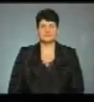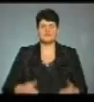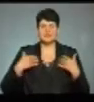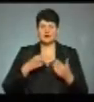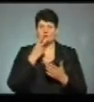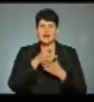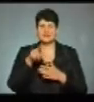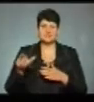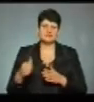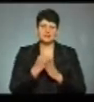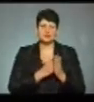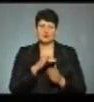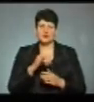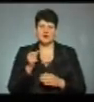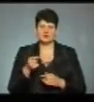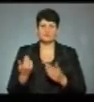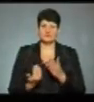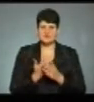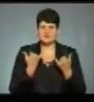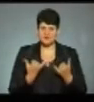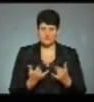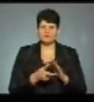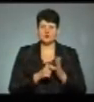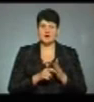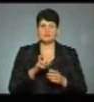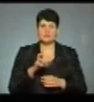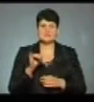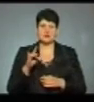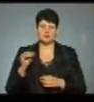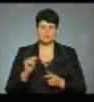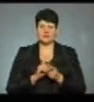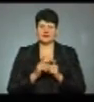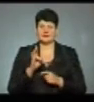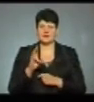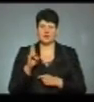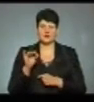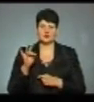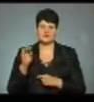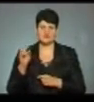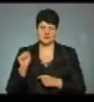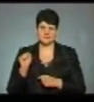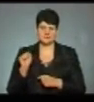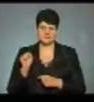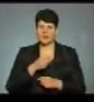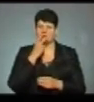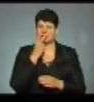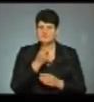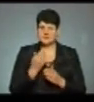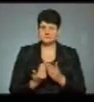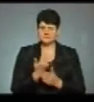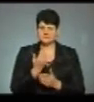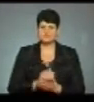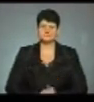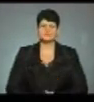Вітаю глядачів телеканалу «Я» Тернопіль. В ефірі новини. У студії Богдана Сарабун, сурдопереклад Надія Коцовська. Дивіться у